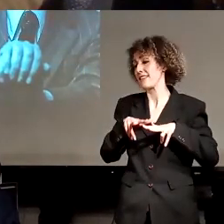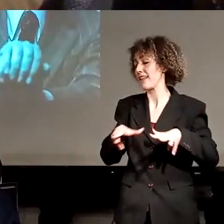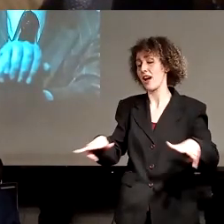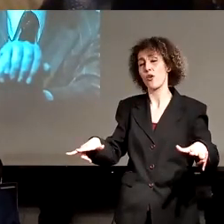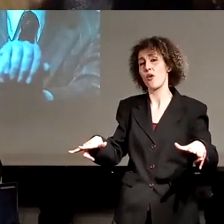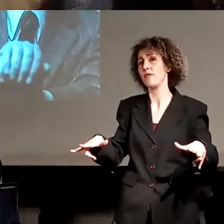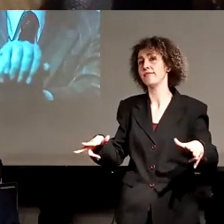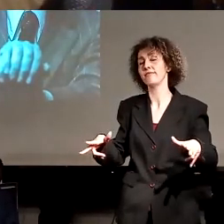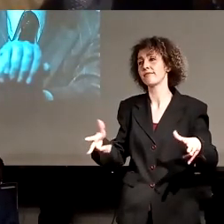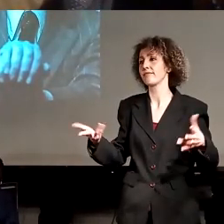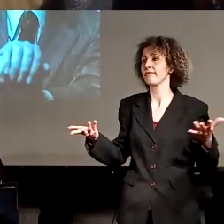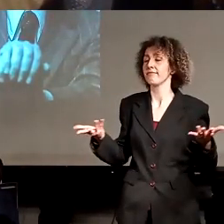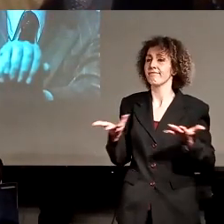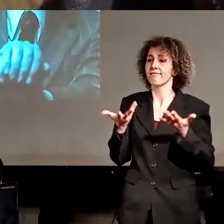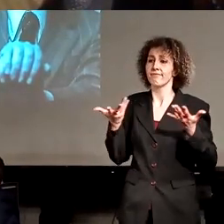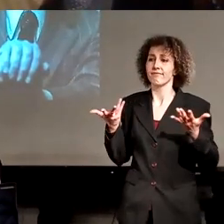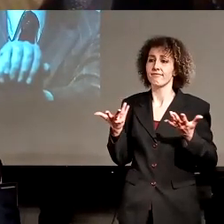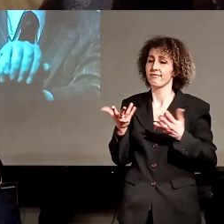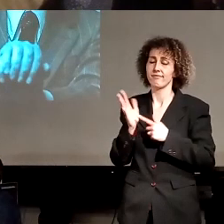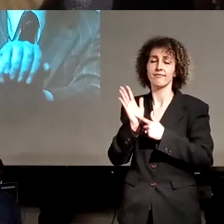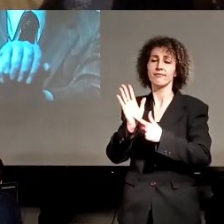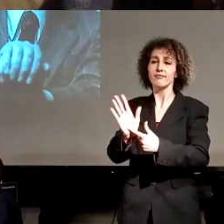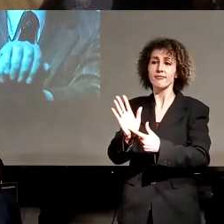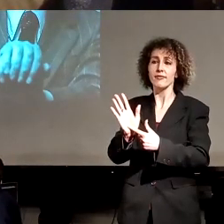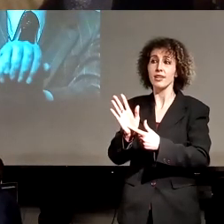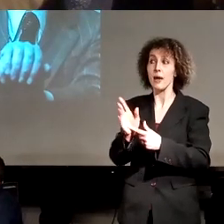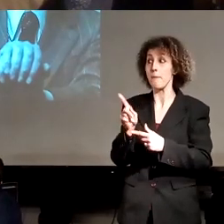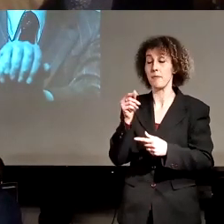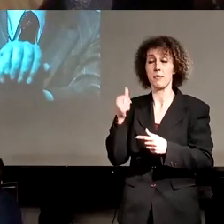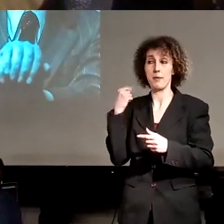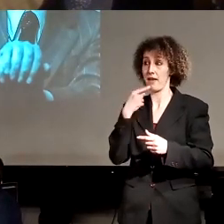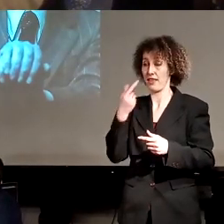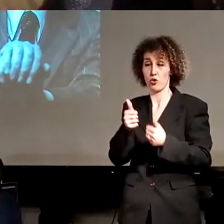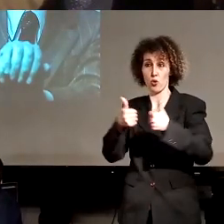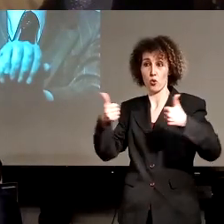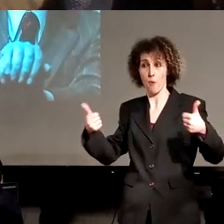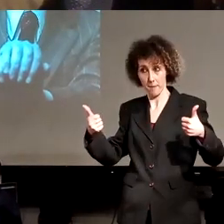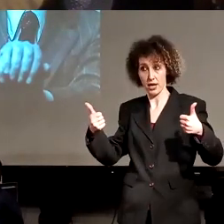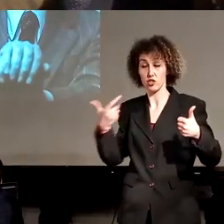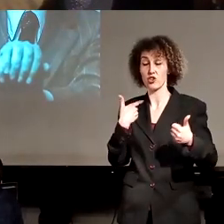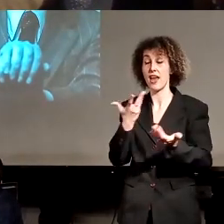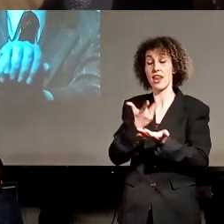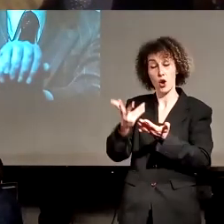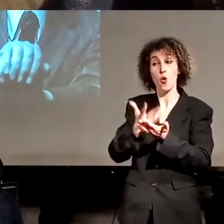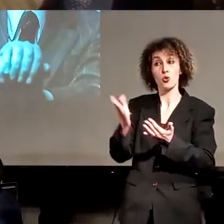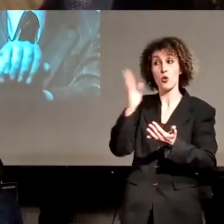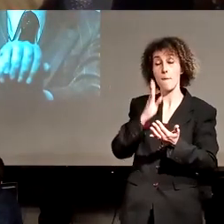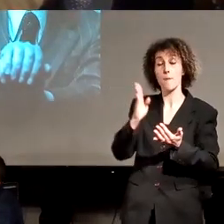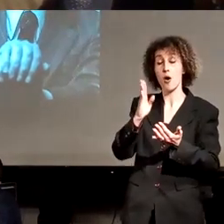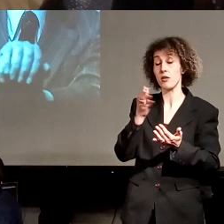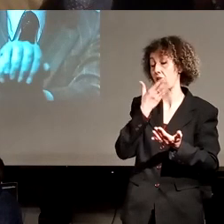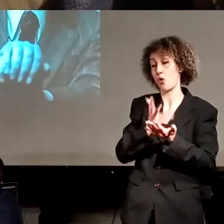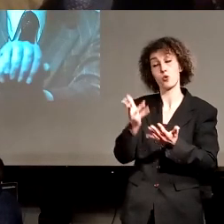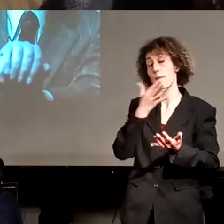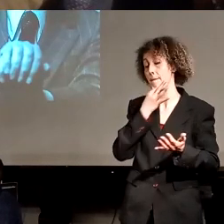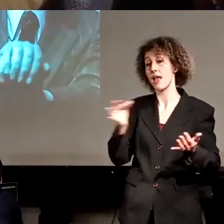continua parte perché poi c'è a proposito del doppio di cui parlavamo prima c'è un suo racconto molto bello borghese dio che in cui